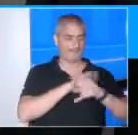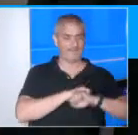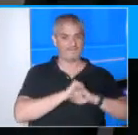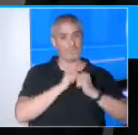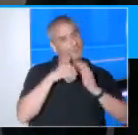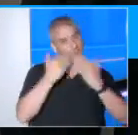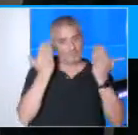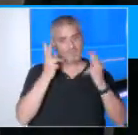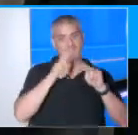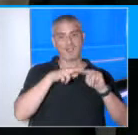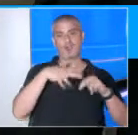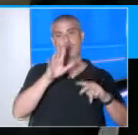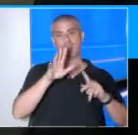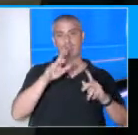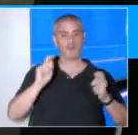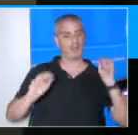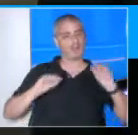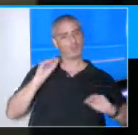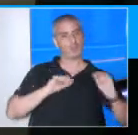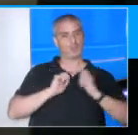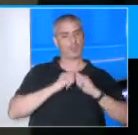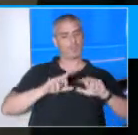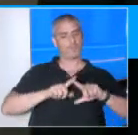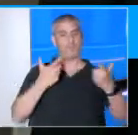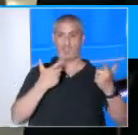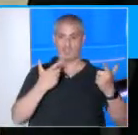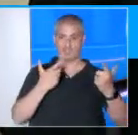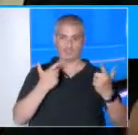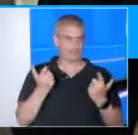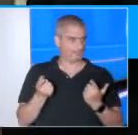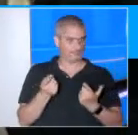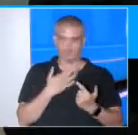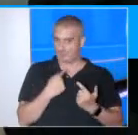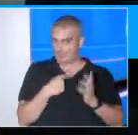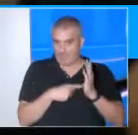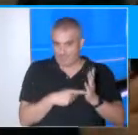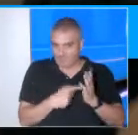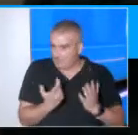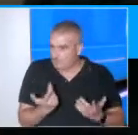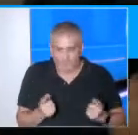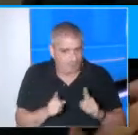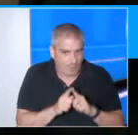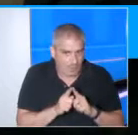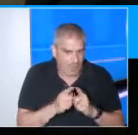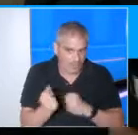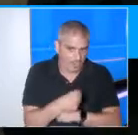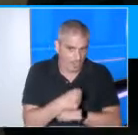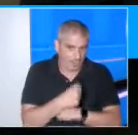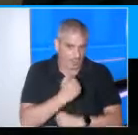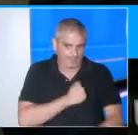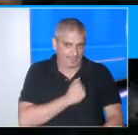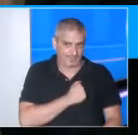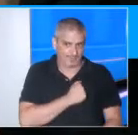או בבוקר, ואחר כך הולכים לקלאב או לבריכה, בעצם רוצה להראות על איזשהו רפיון